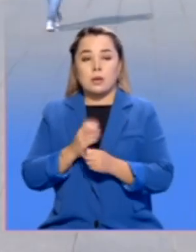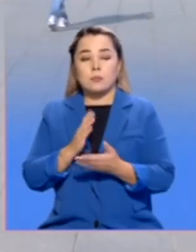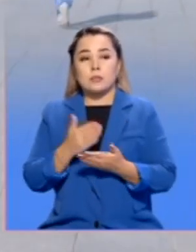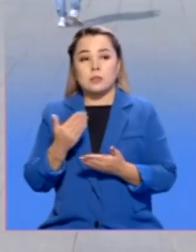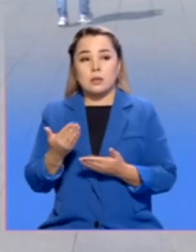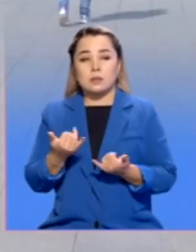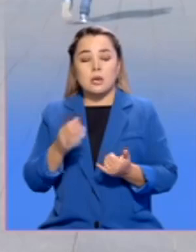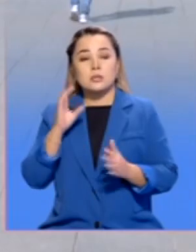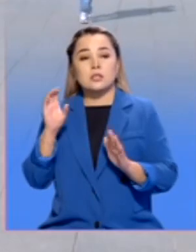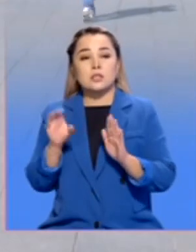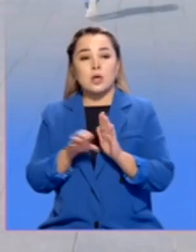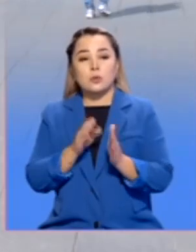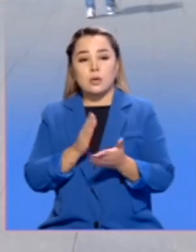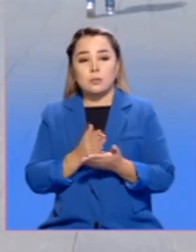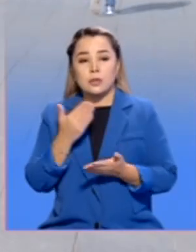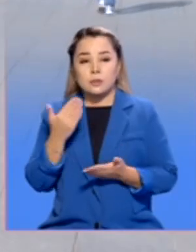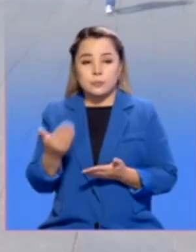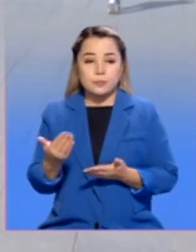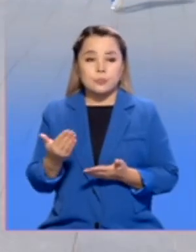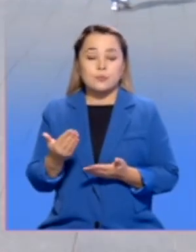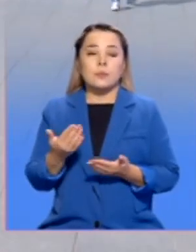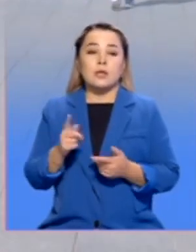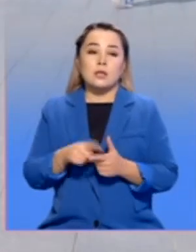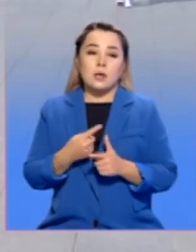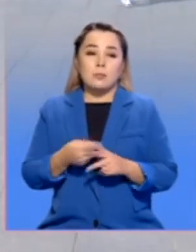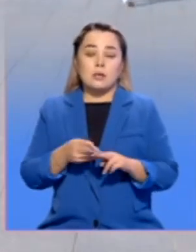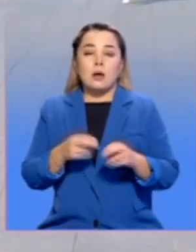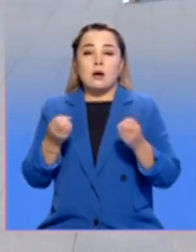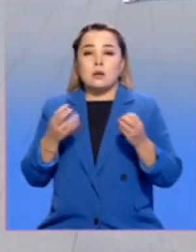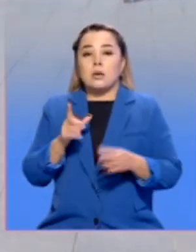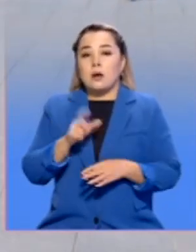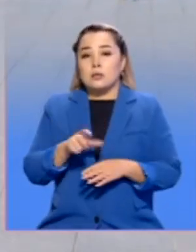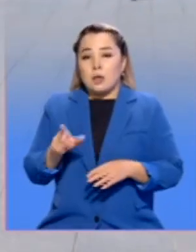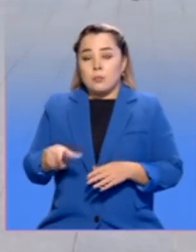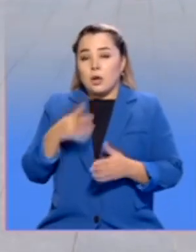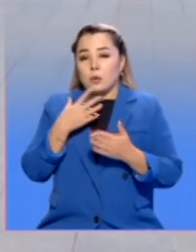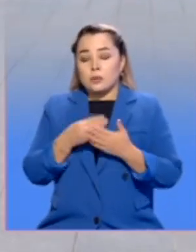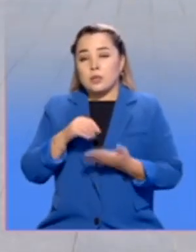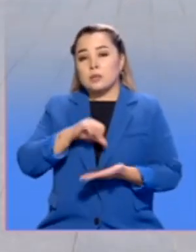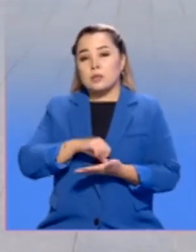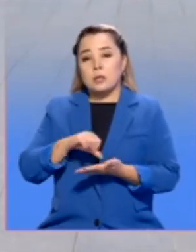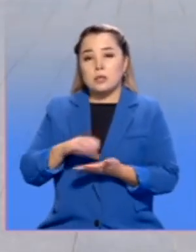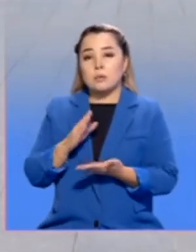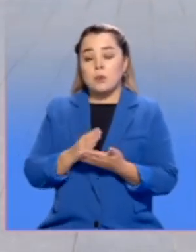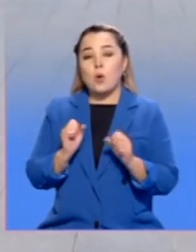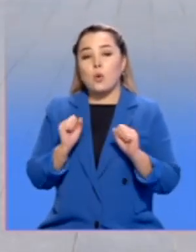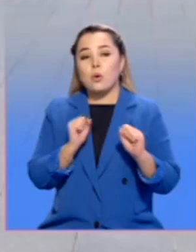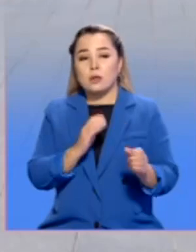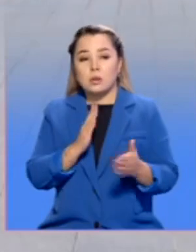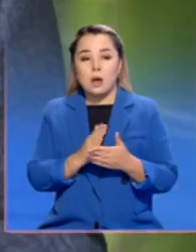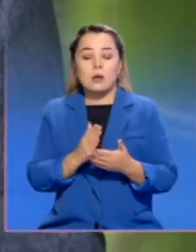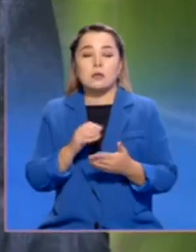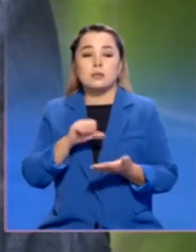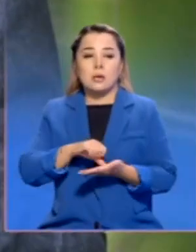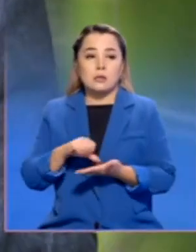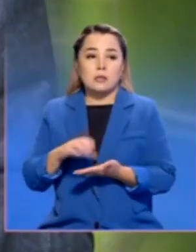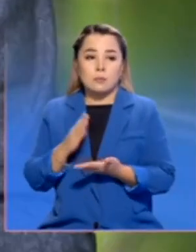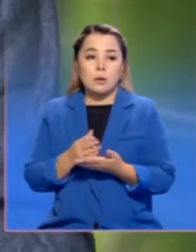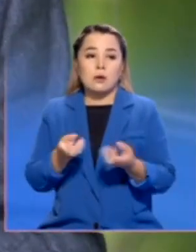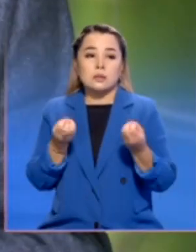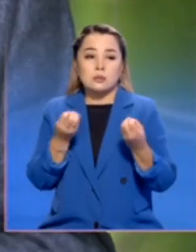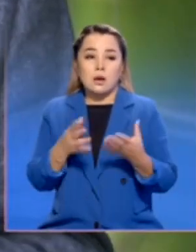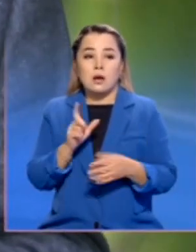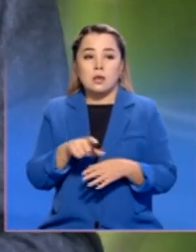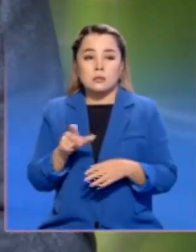жаңағы тыңдаулар болады, немесе мысалы қарапайым азамат өзін келіп, өзін алып келетін қорғаушысы болады, адвокаты болады. Қарапайым азамат